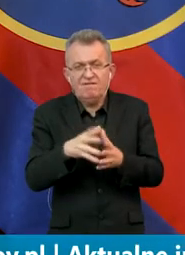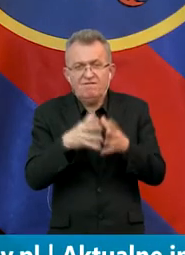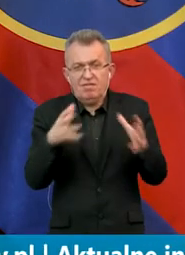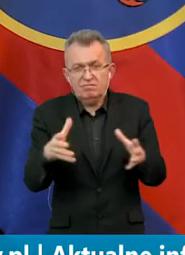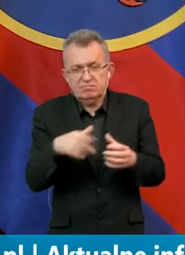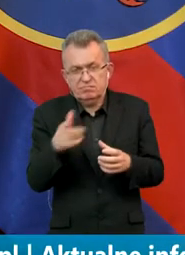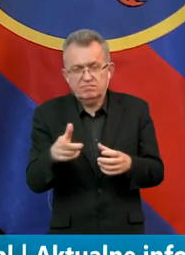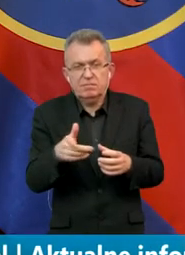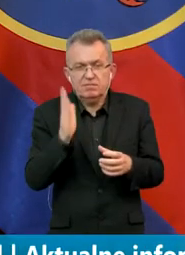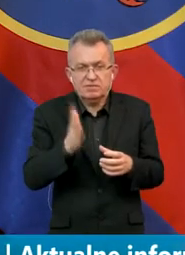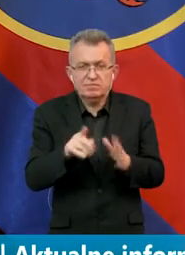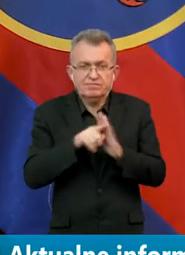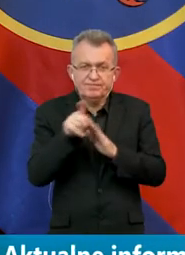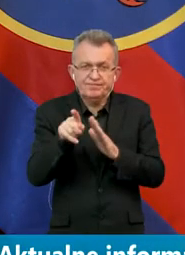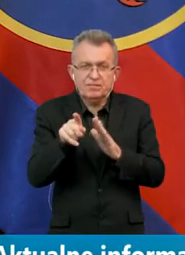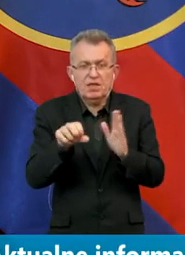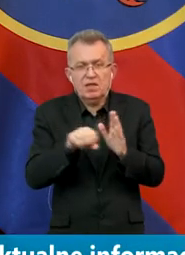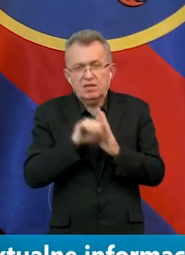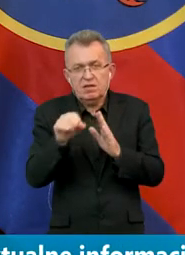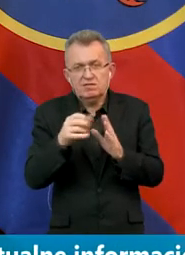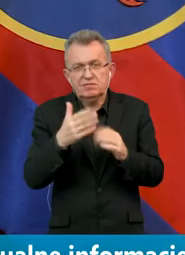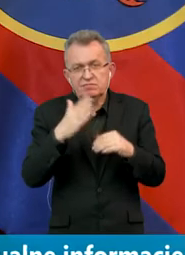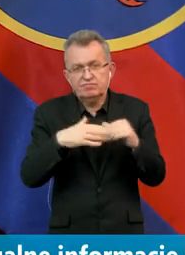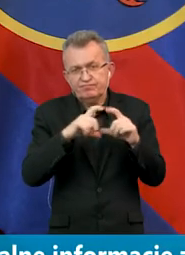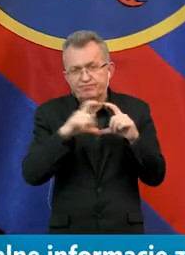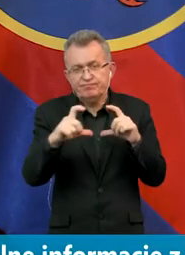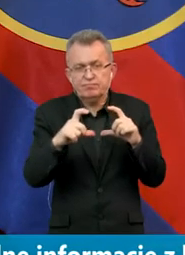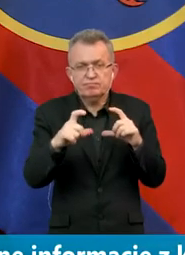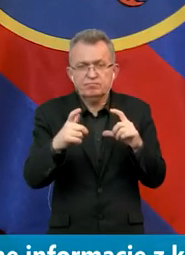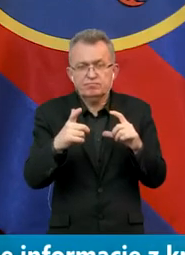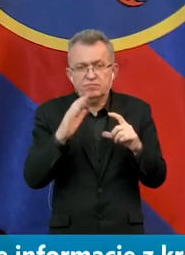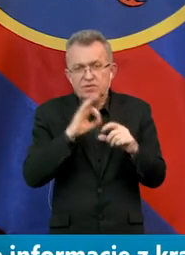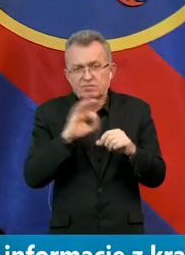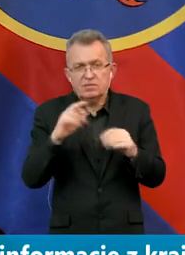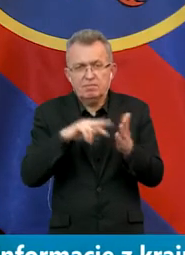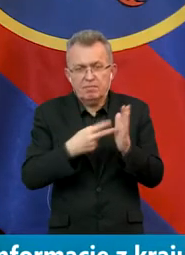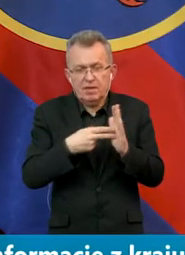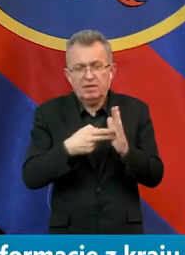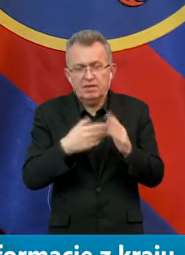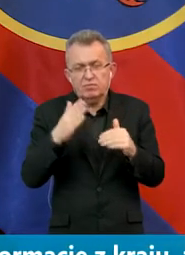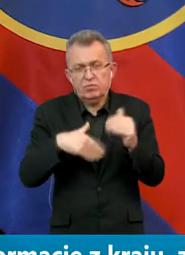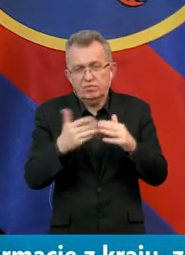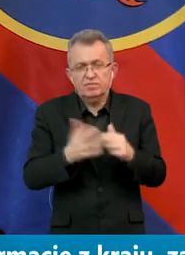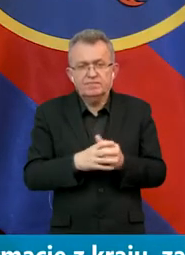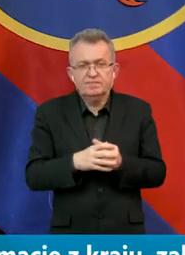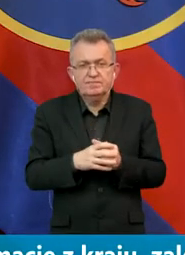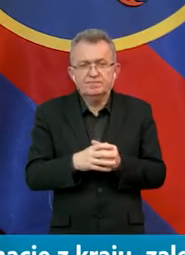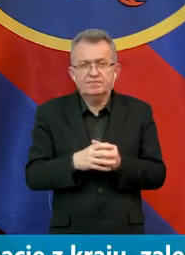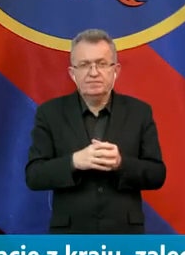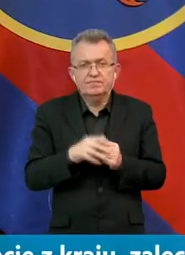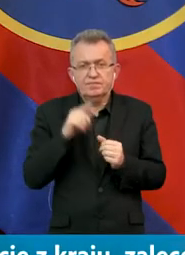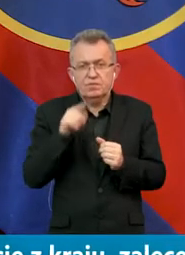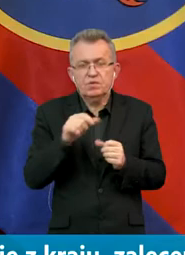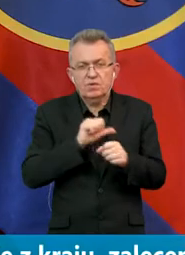większy fragment oczywiście będzie przeznaczony pod jakąś ciekawą zabudowę, którą opiszemy odpowiednio w planie zagospodarowania przestrzennego. No i to jest, wydaje